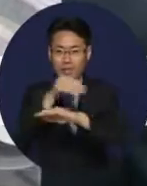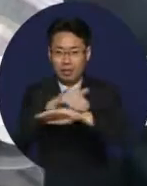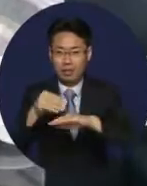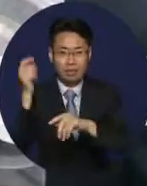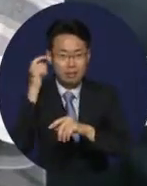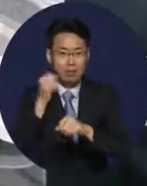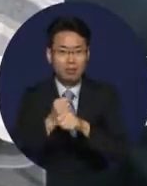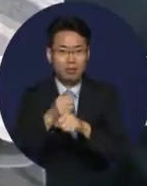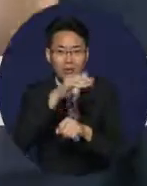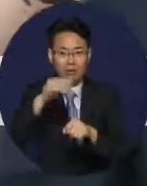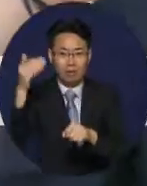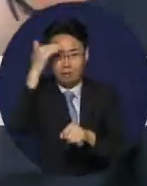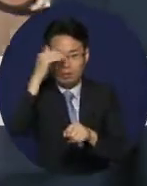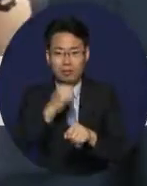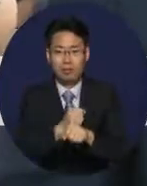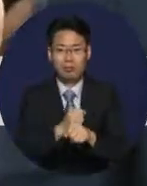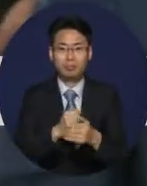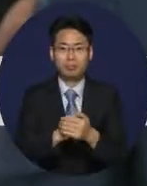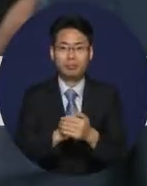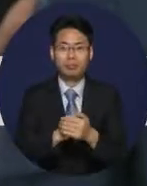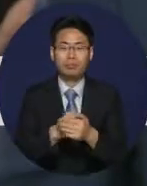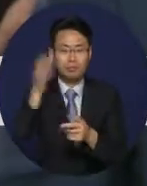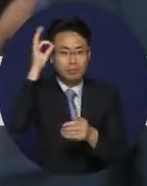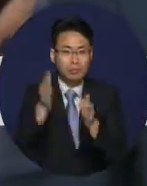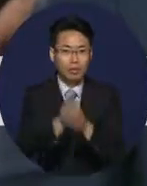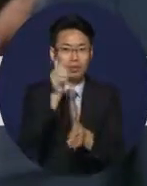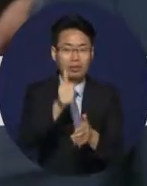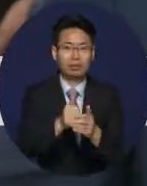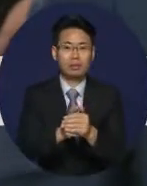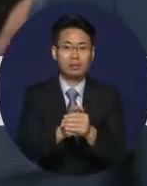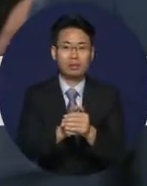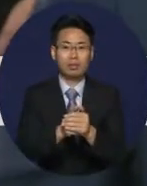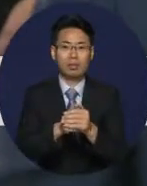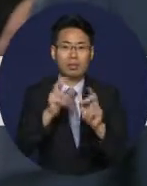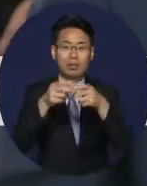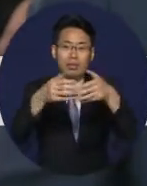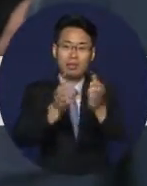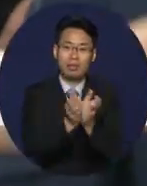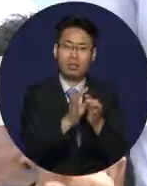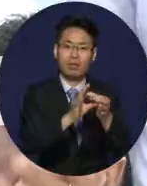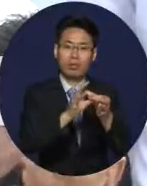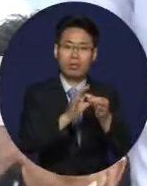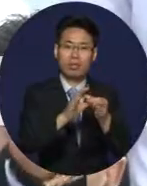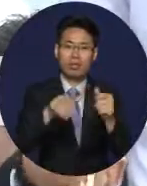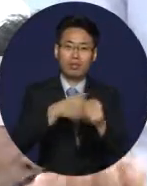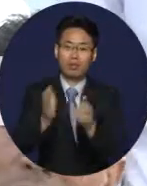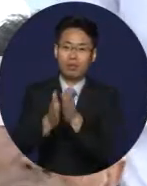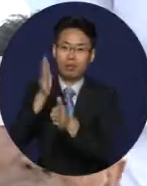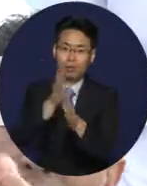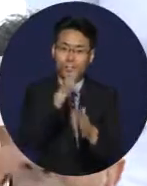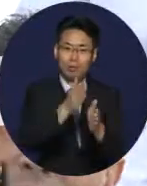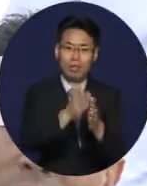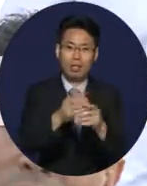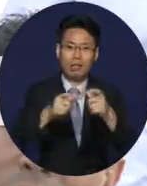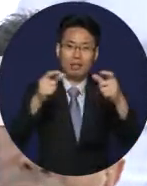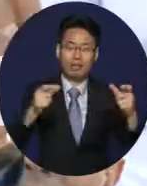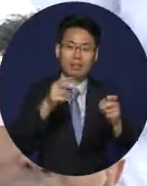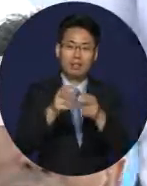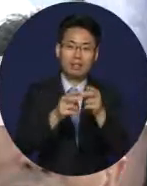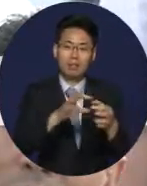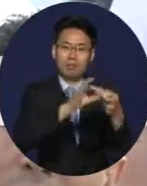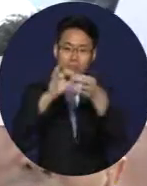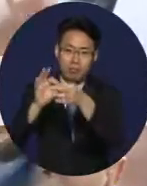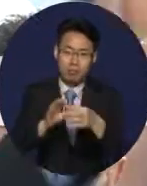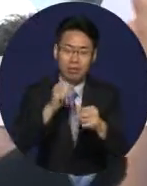현장 답사를 진행했습니다. 보고회에 함께한 이강덕 시장은 블루밸리 국가산단을 통해 인근 도시와 광역적 산업